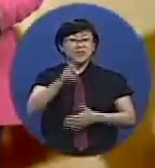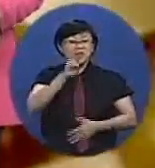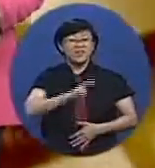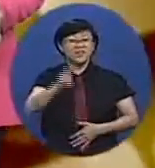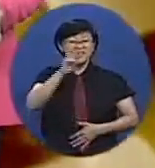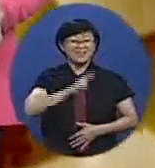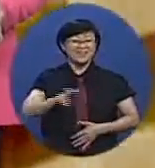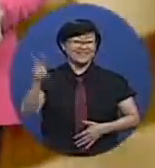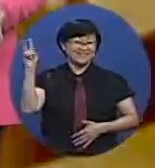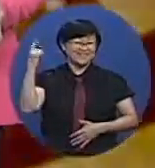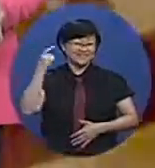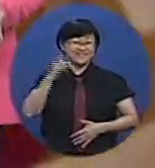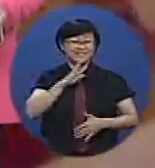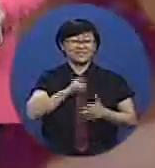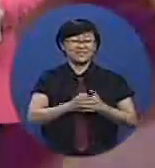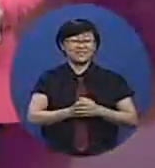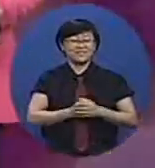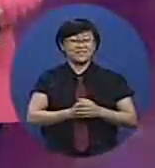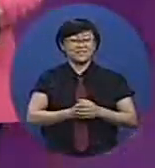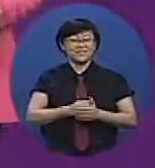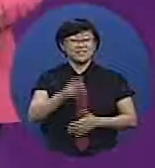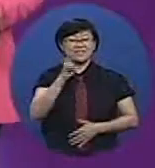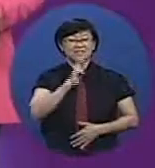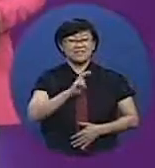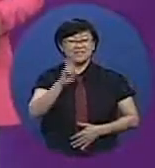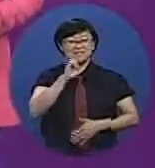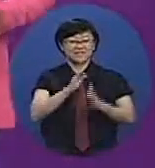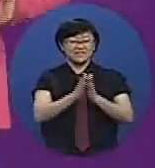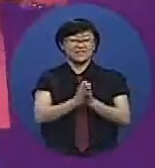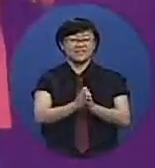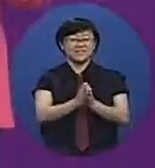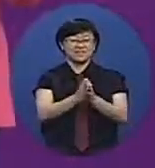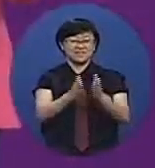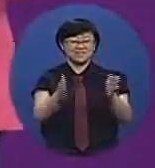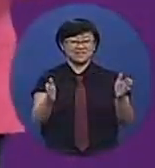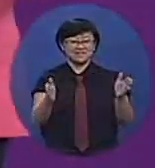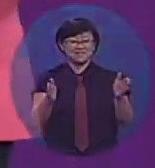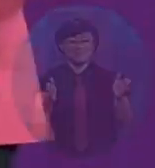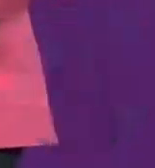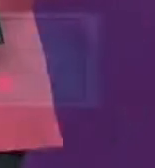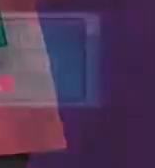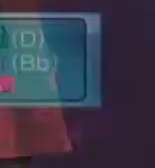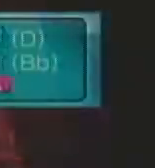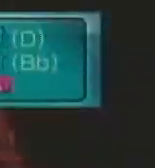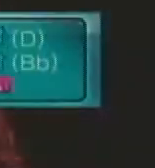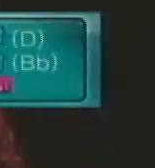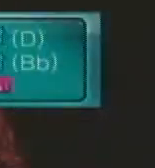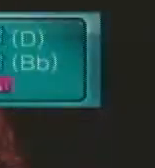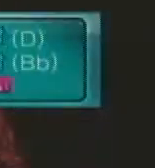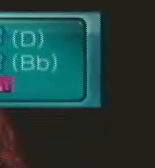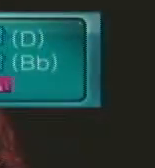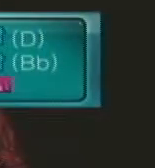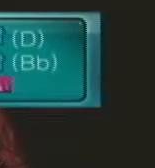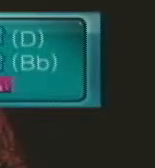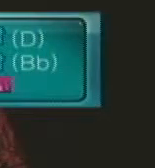먼저 네. 불러보자고요. 네. 자, 음악 드리겠습니다. 음악 주세요. 네.